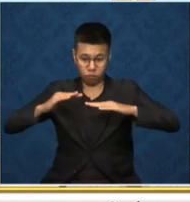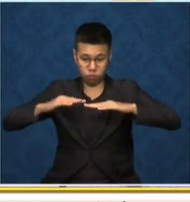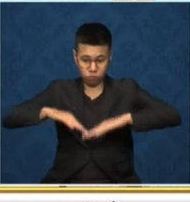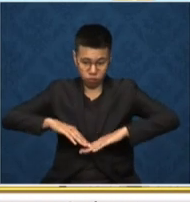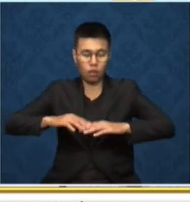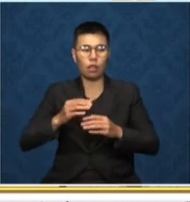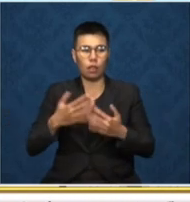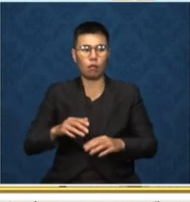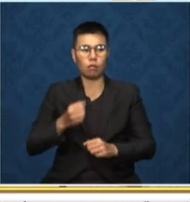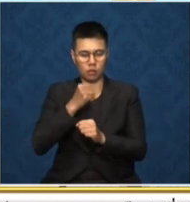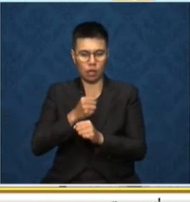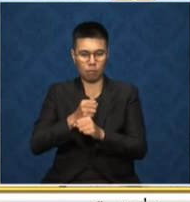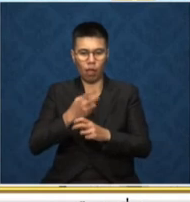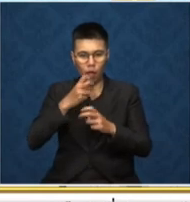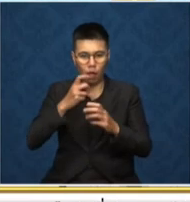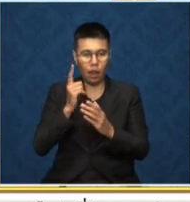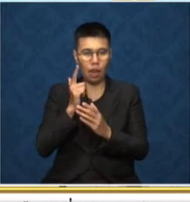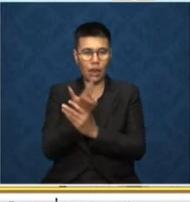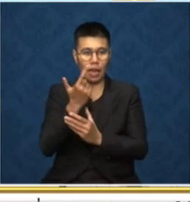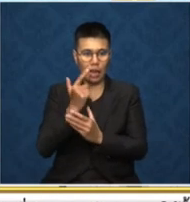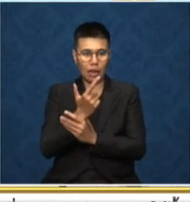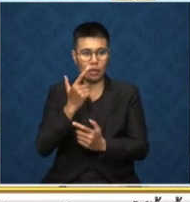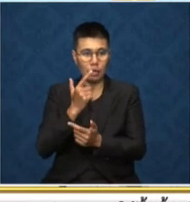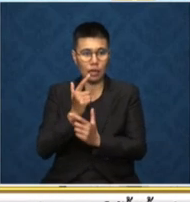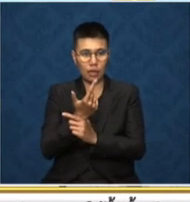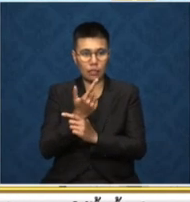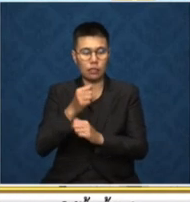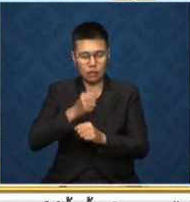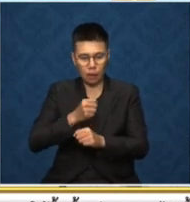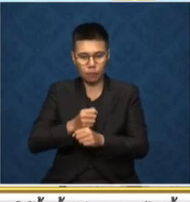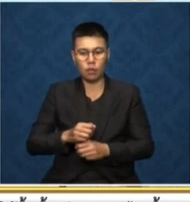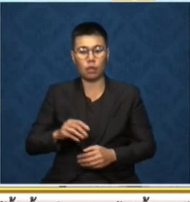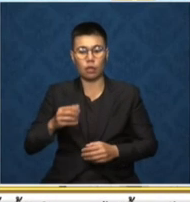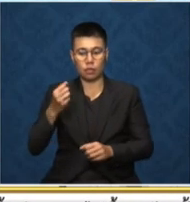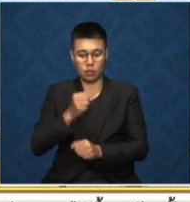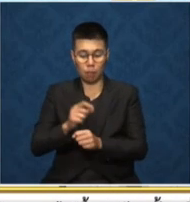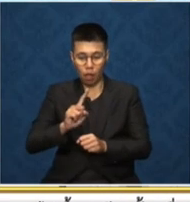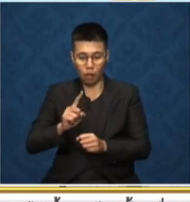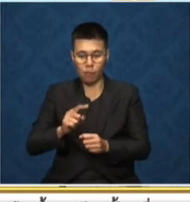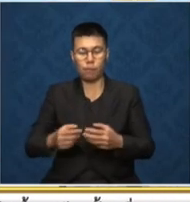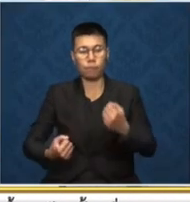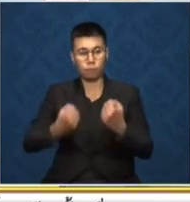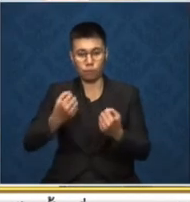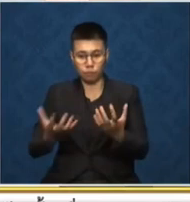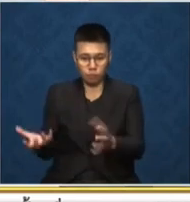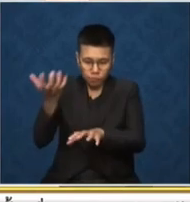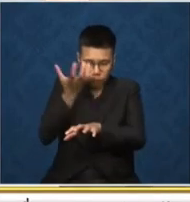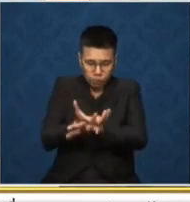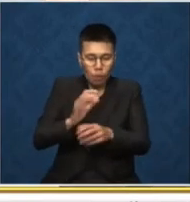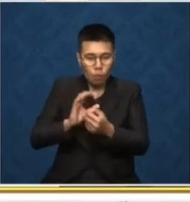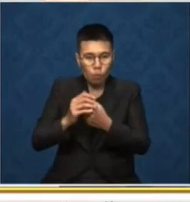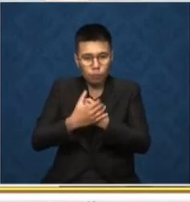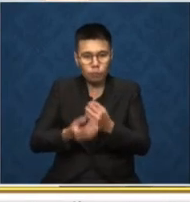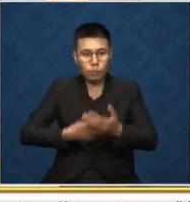านเหล็กเสริมอยู่ข้างบนเพื่อให้พี่น้องสัญจรไปมาขนย้ายพืชผลทางเกษตรครับผมก็ฝากถึงหน่วยงานที่เกี่ยวข้องนะ